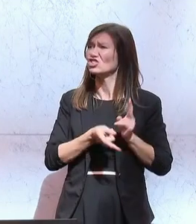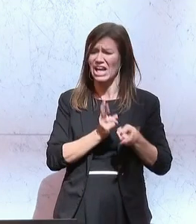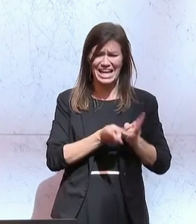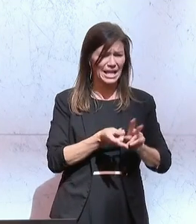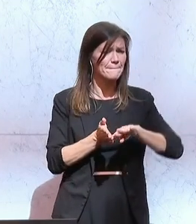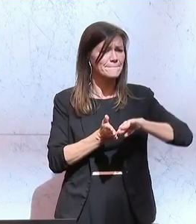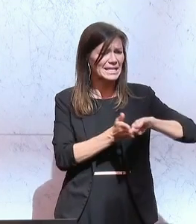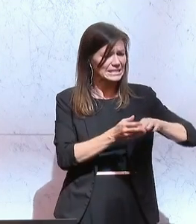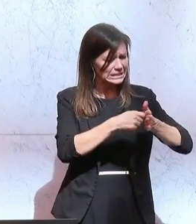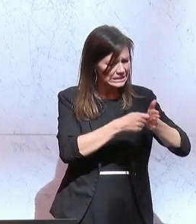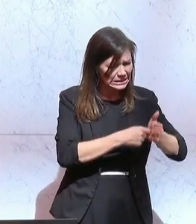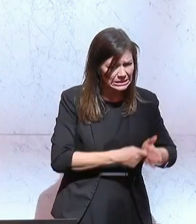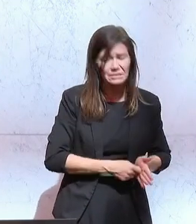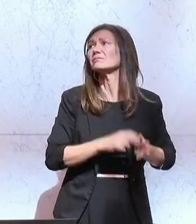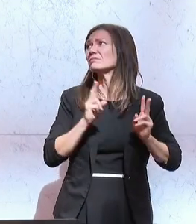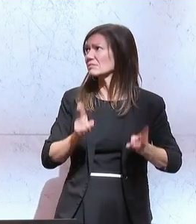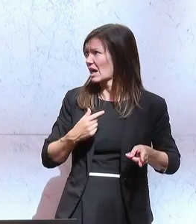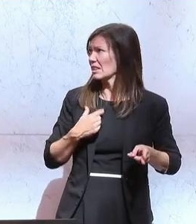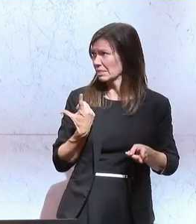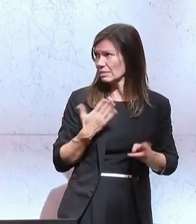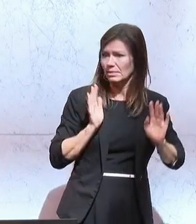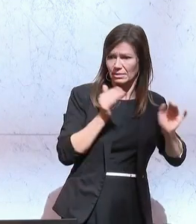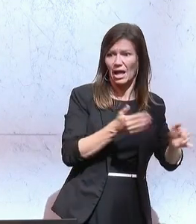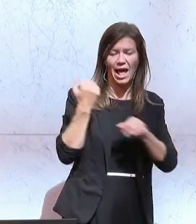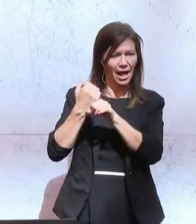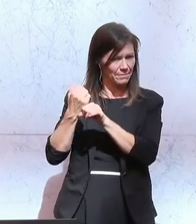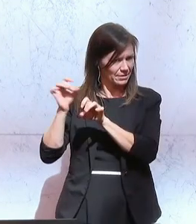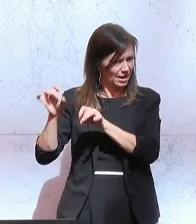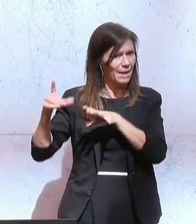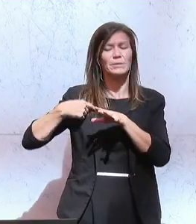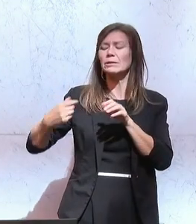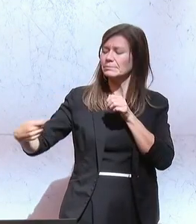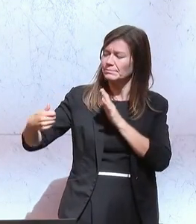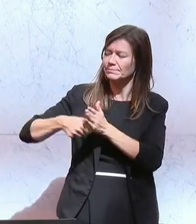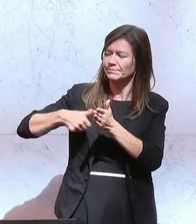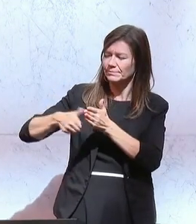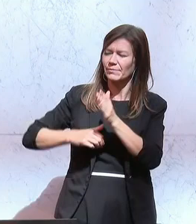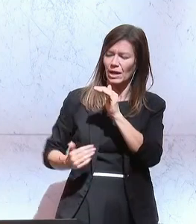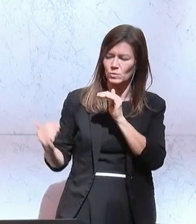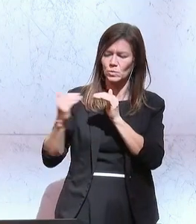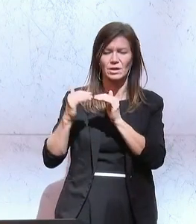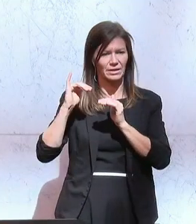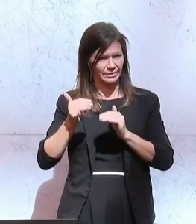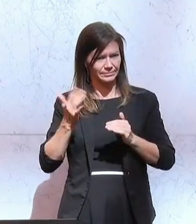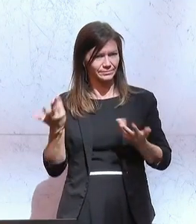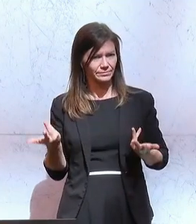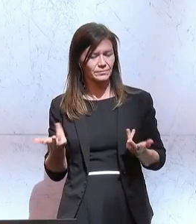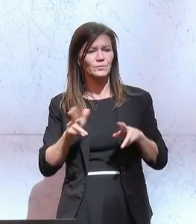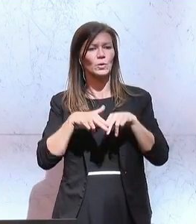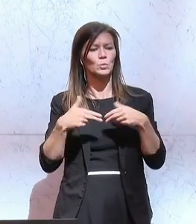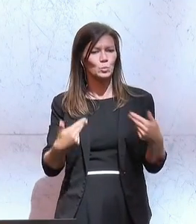geschaffen werden. Der Bundeskanzler wird darüber hinaus aufgefordert, in Abstimmung mit den Ländern dafür Sorge zu tragen, dass den von den